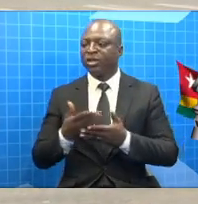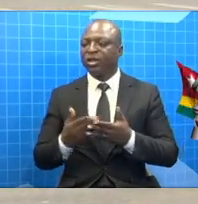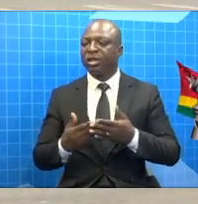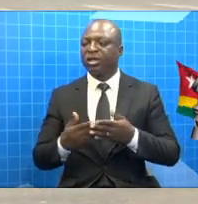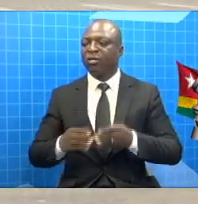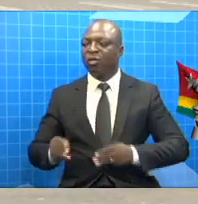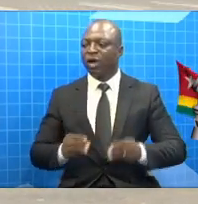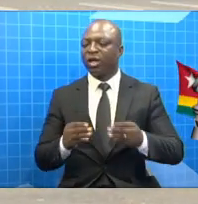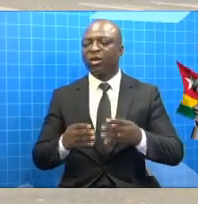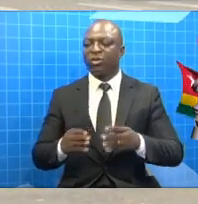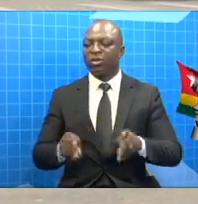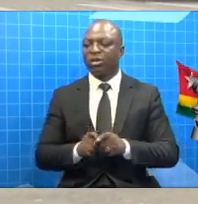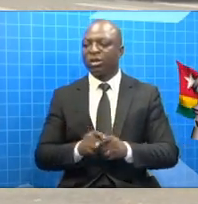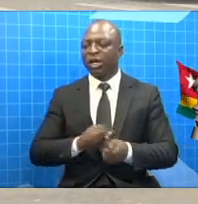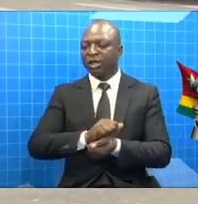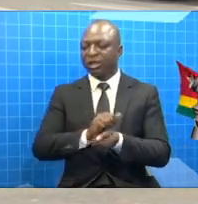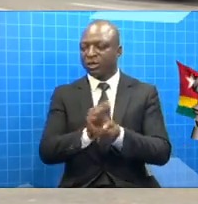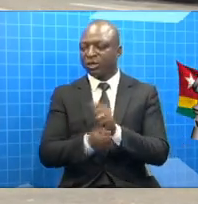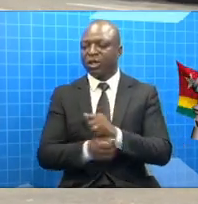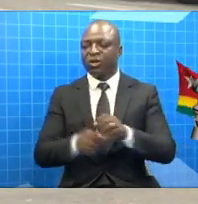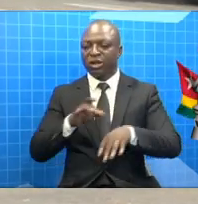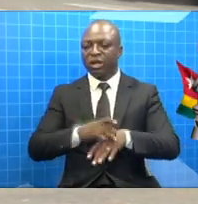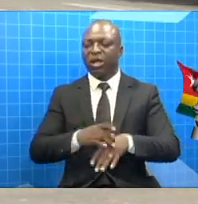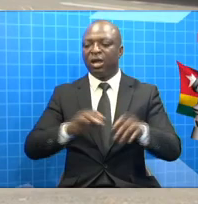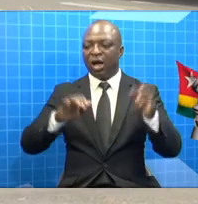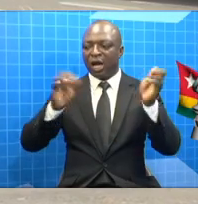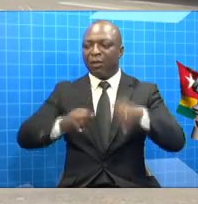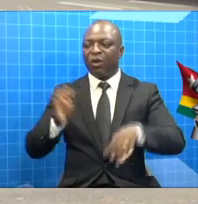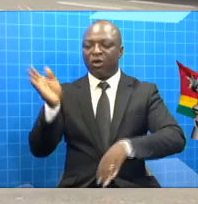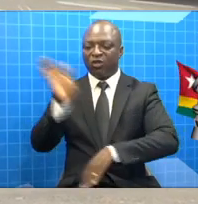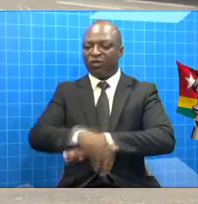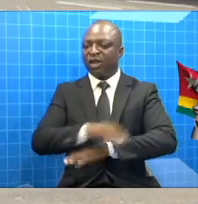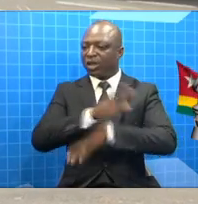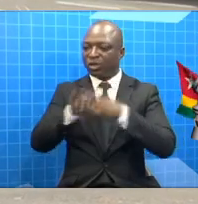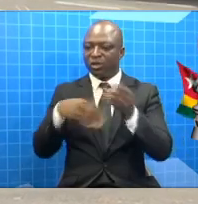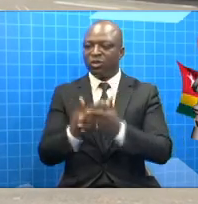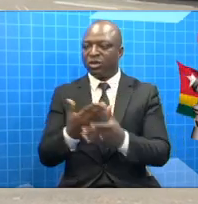terrain capables de vaincre toute menace.